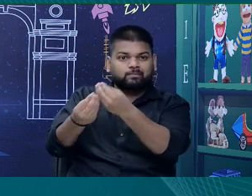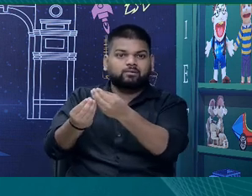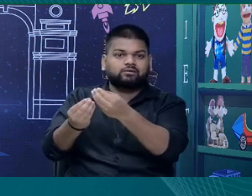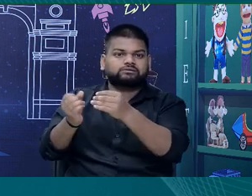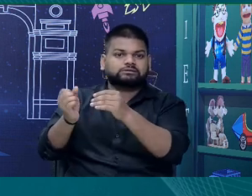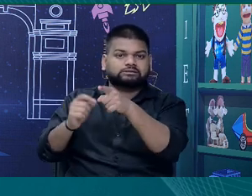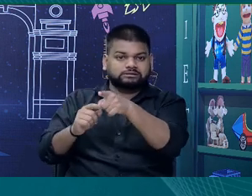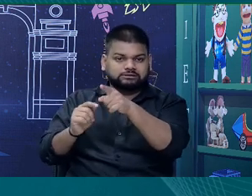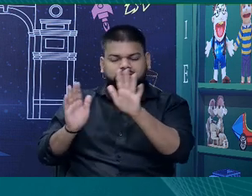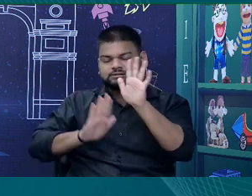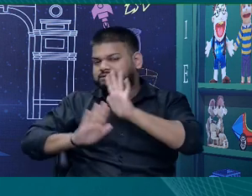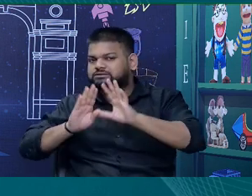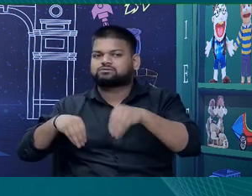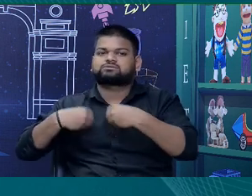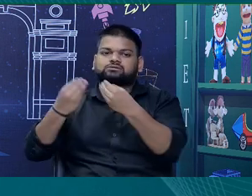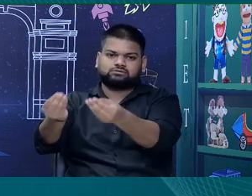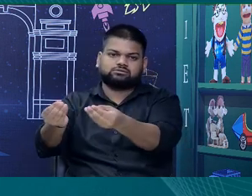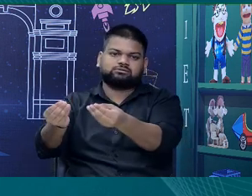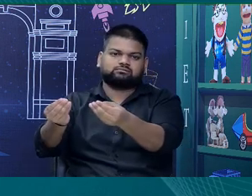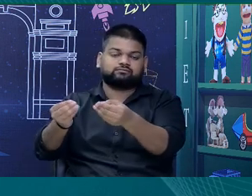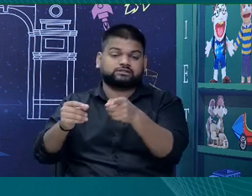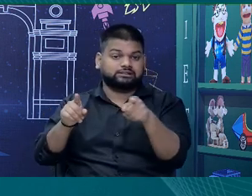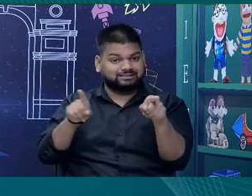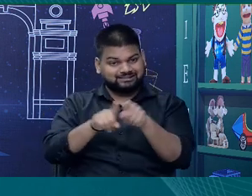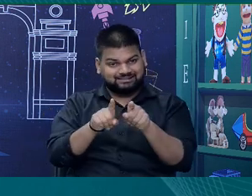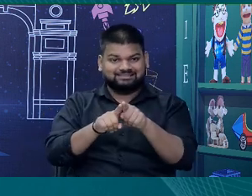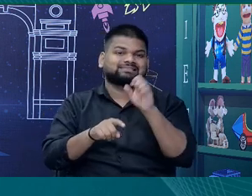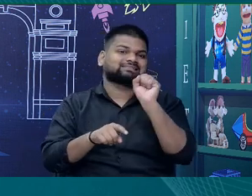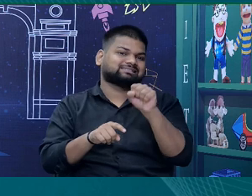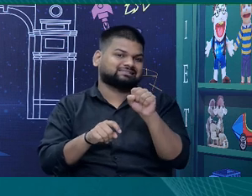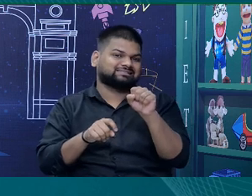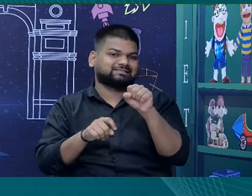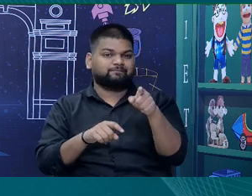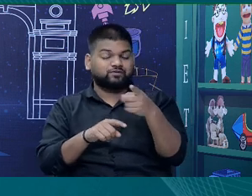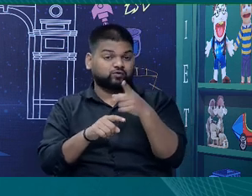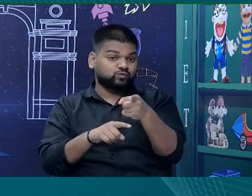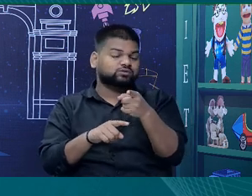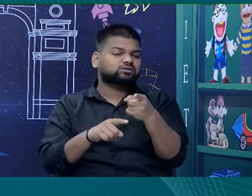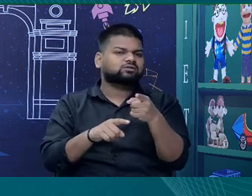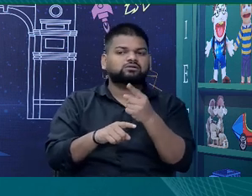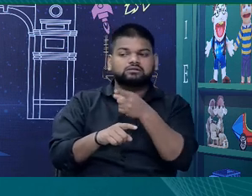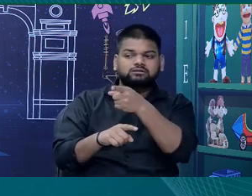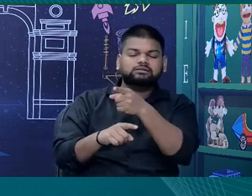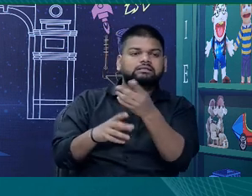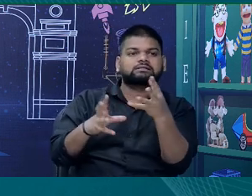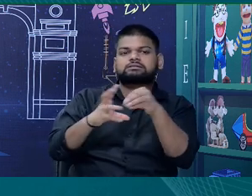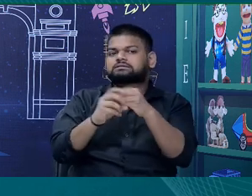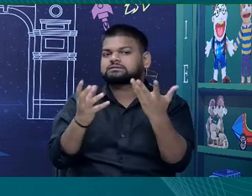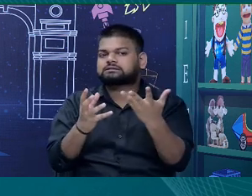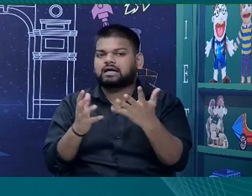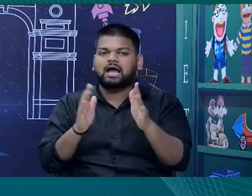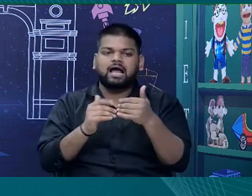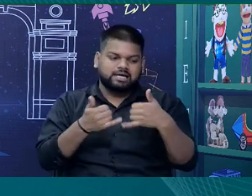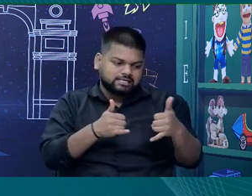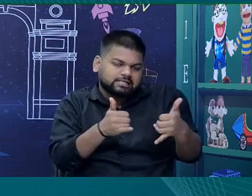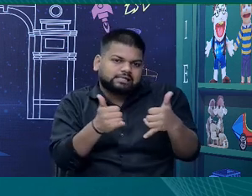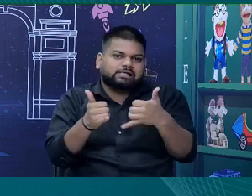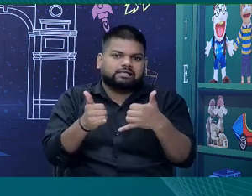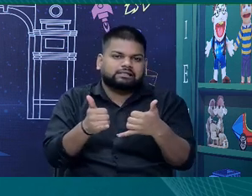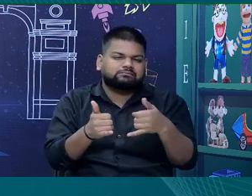सारे प्रोसेस को आपको इंटरेस्टिंग बनाने के लिए आपको गेम्स रिडल्स और एक्टिविटीज अपने क्लास में इनकॉरपोरेट करने पढ़ेंगे